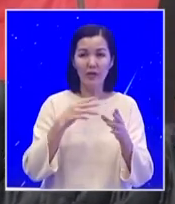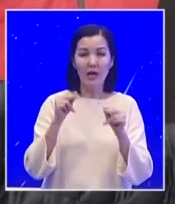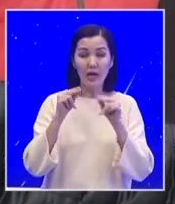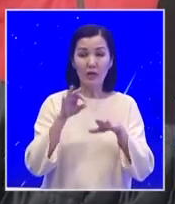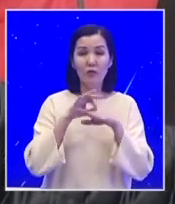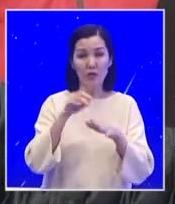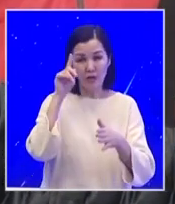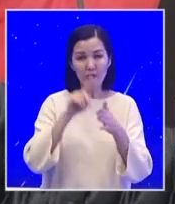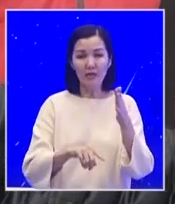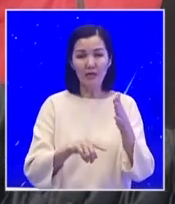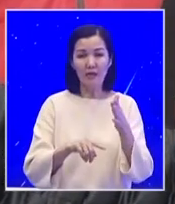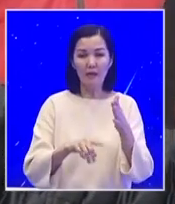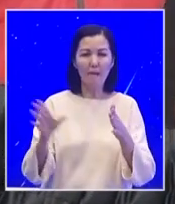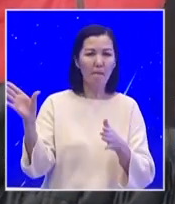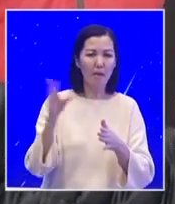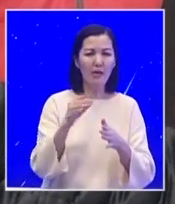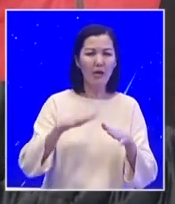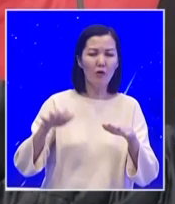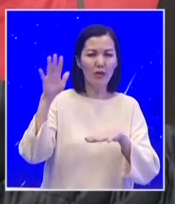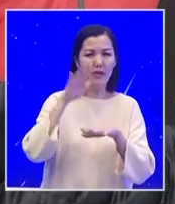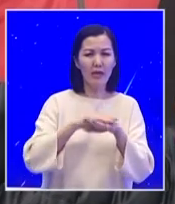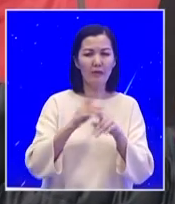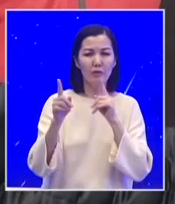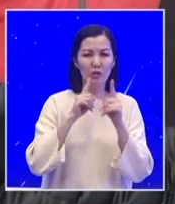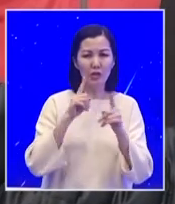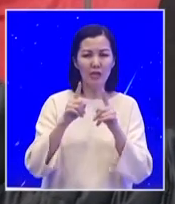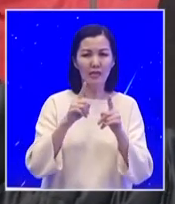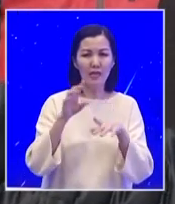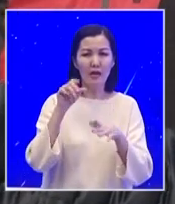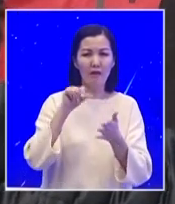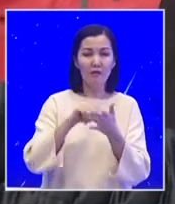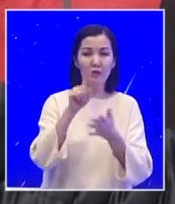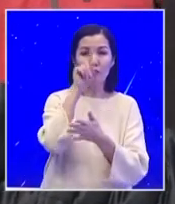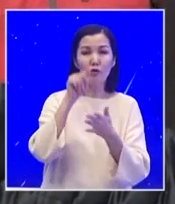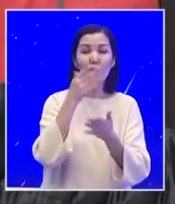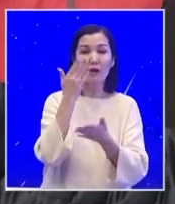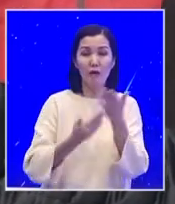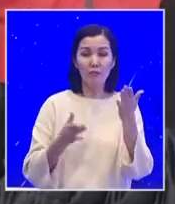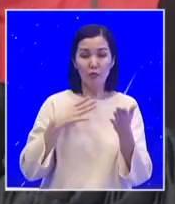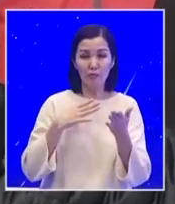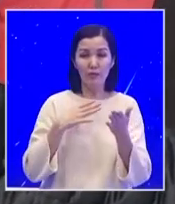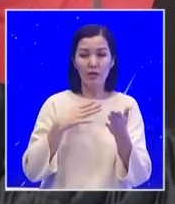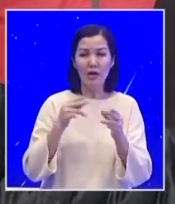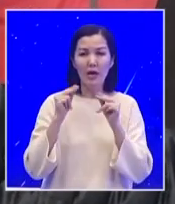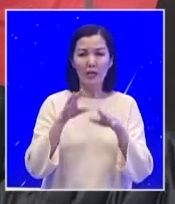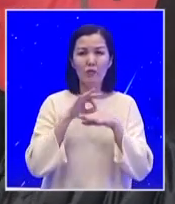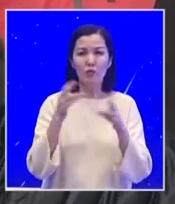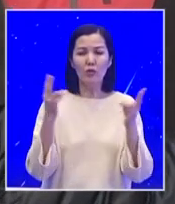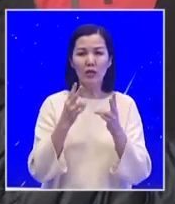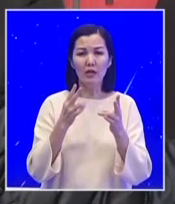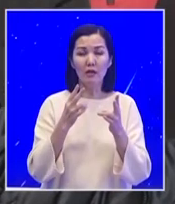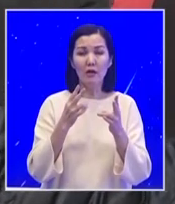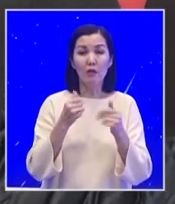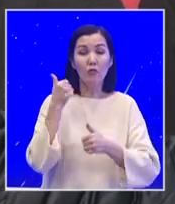өтті. Бәткіл аудан әкімі есеп беру жиналысында сұрақ қойғанбыз, осы әділ өтсін. Бұл конкурс жабық түрде